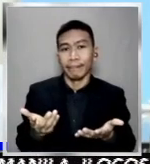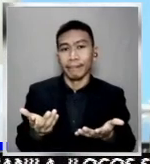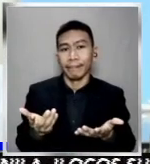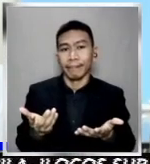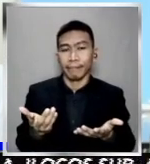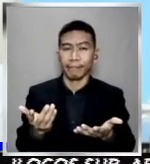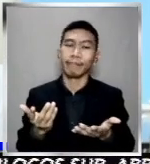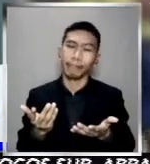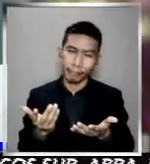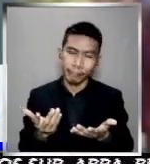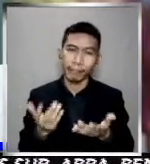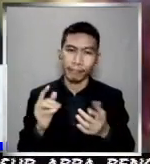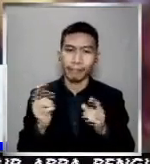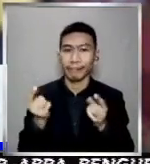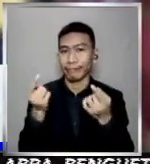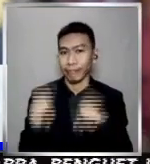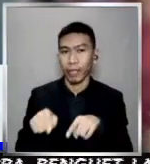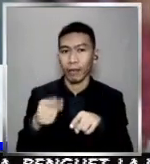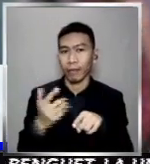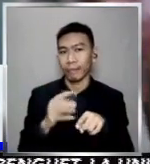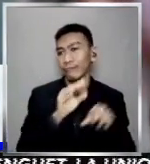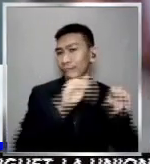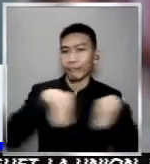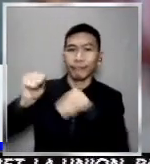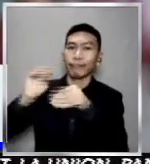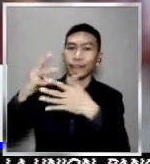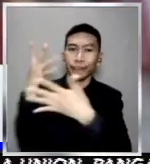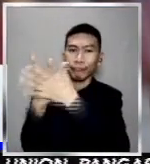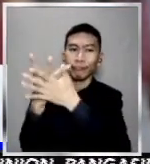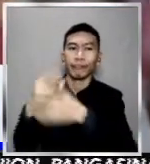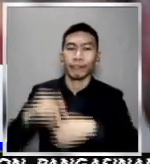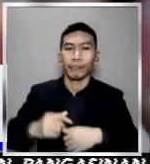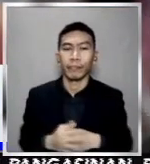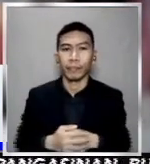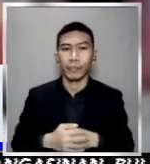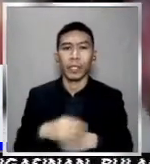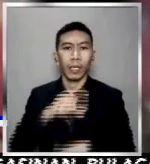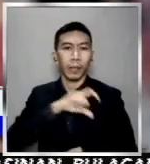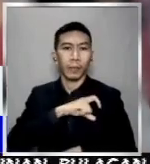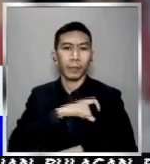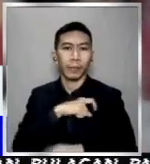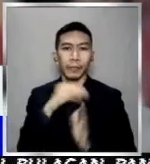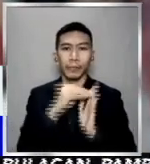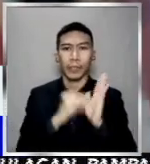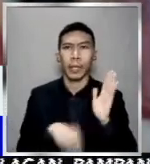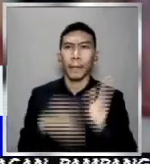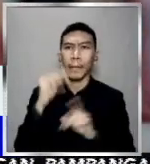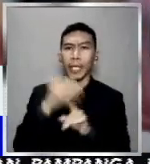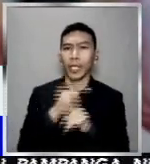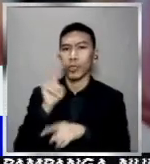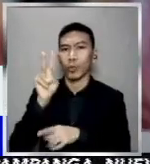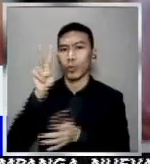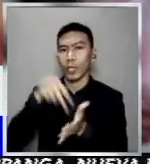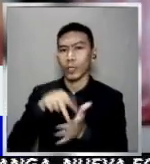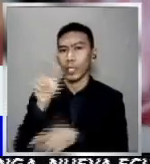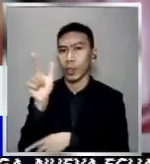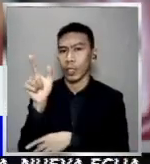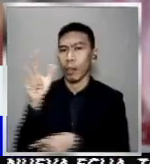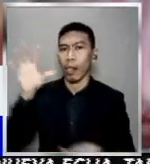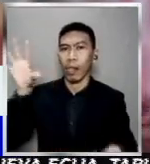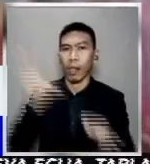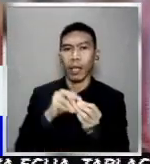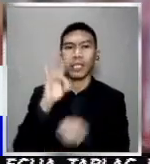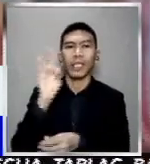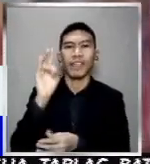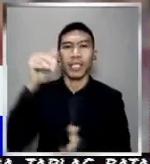mapupunta talaga kayo sa estasyon. Base sa record ng PNP as of May 2, 2021, umabot na sa mahigit 70,000 ang